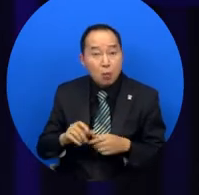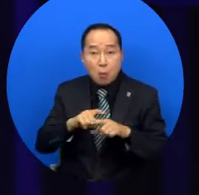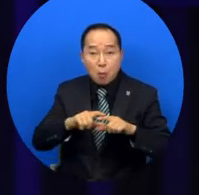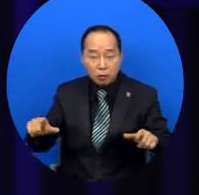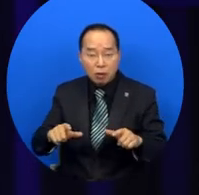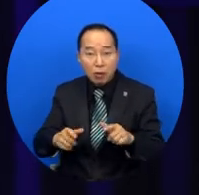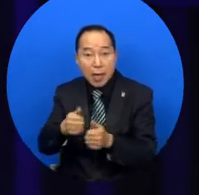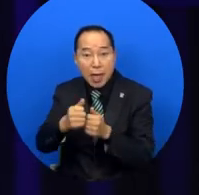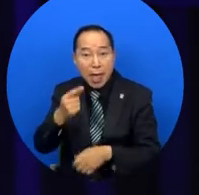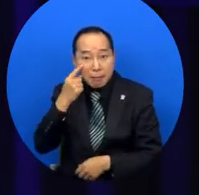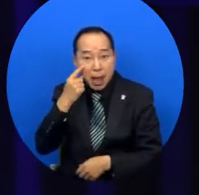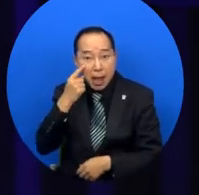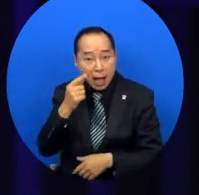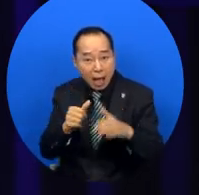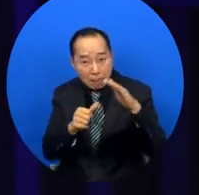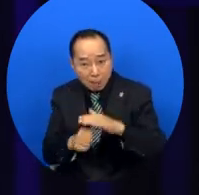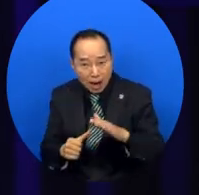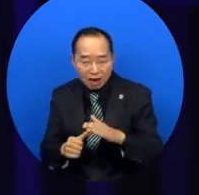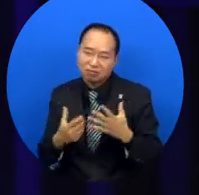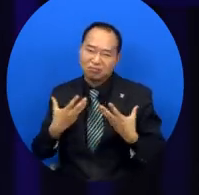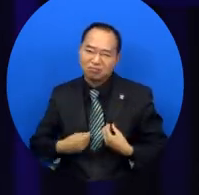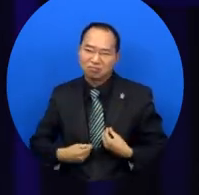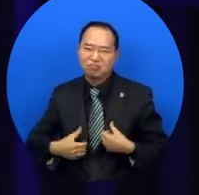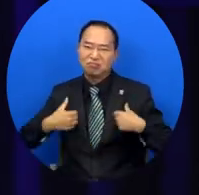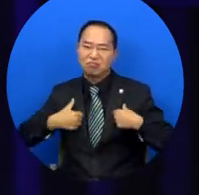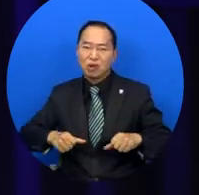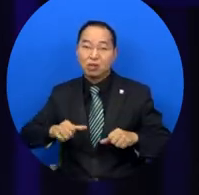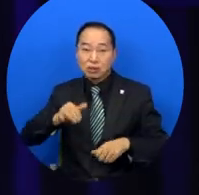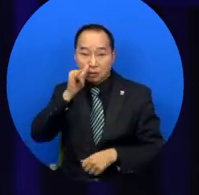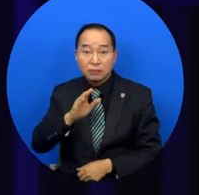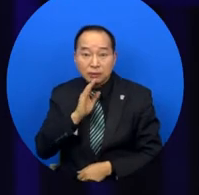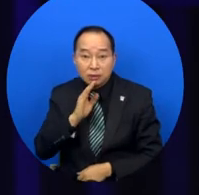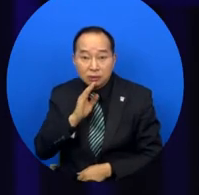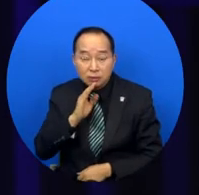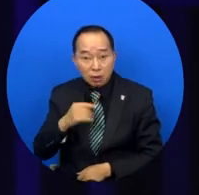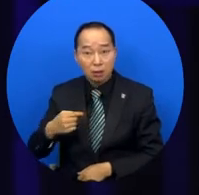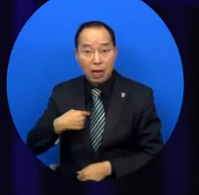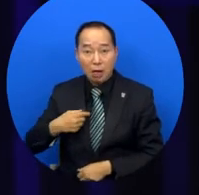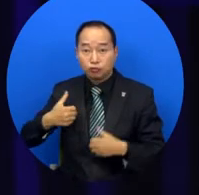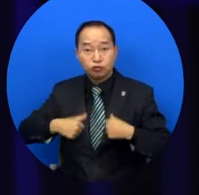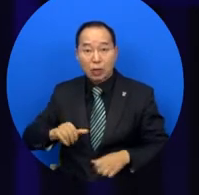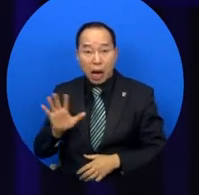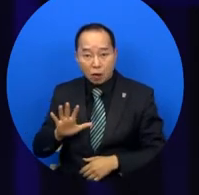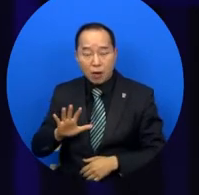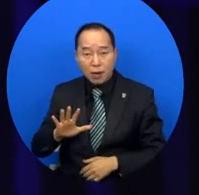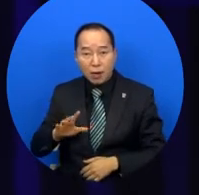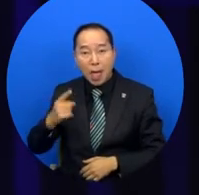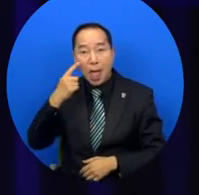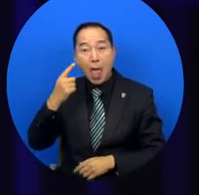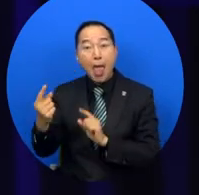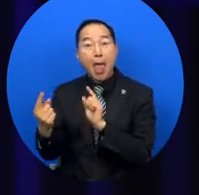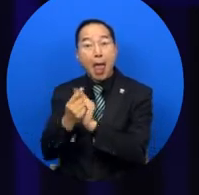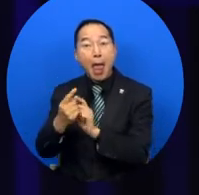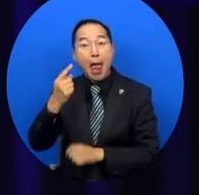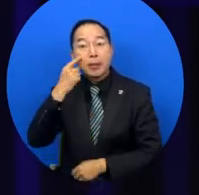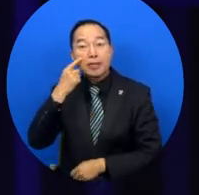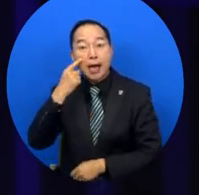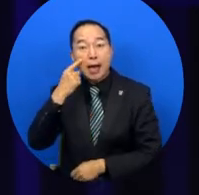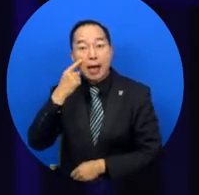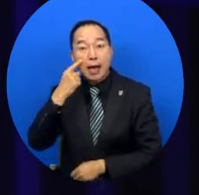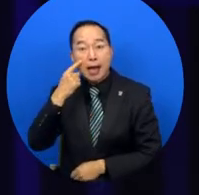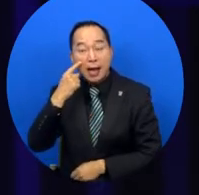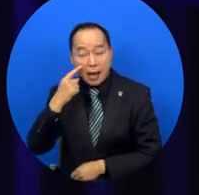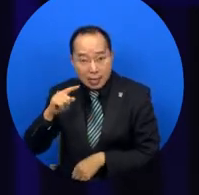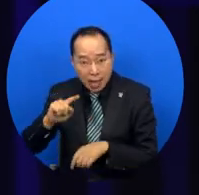주저앉거나 트는 수 있잖아요. 이게 트는 것도 나쁜 건 아니에요. 근데 한 번은 그것 때문에 주저앉지 않고